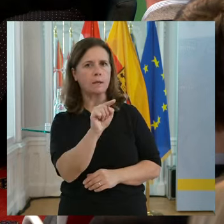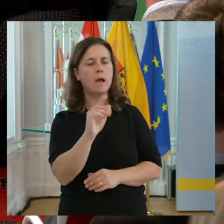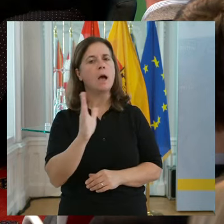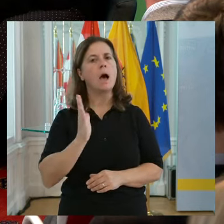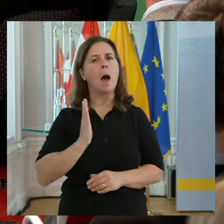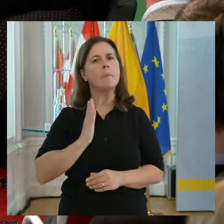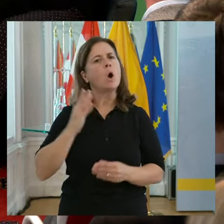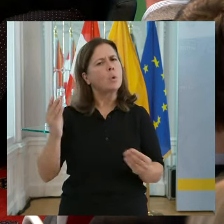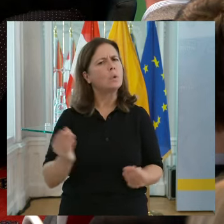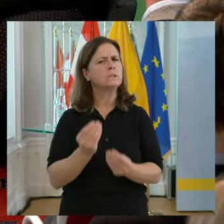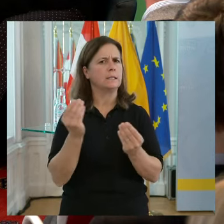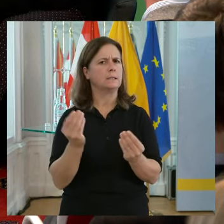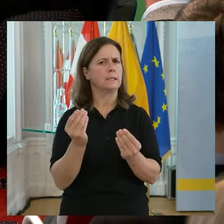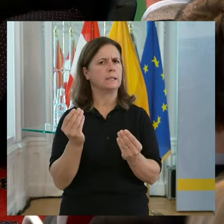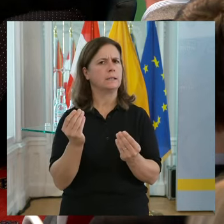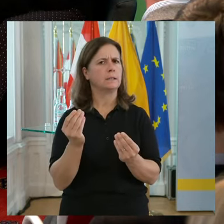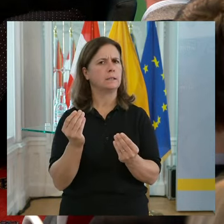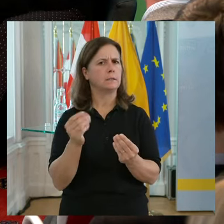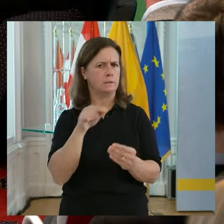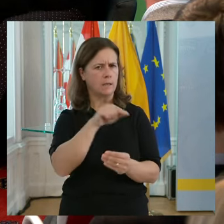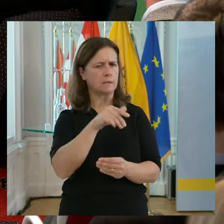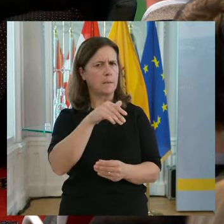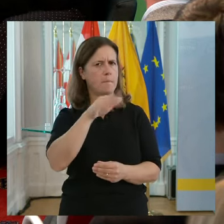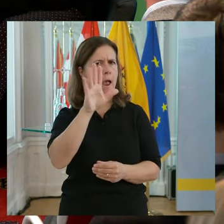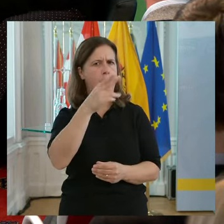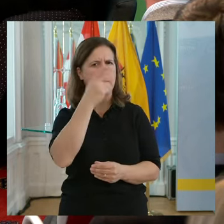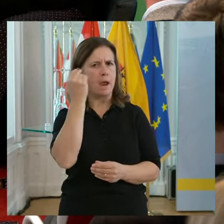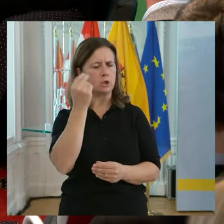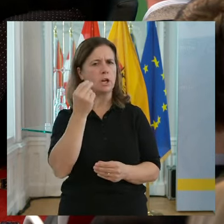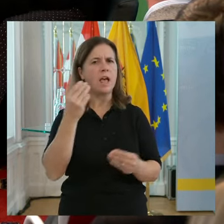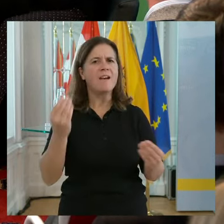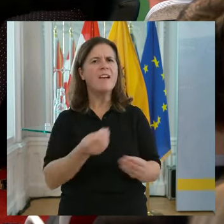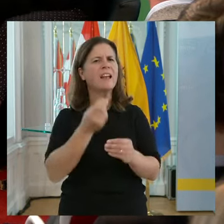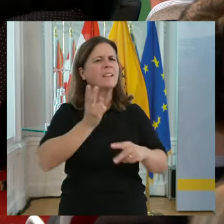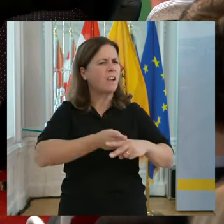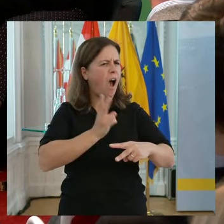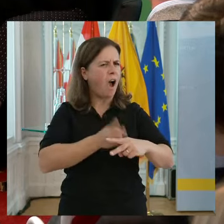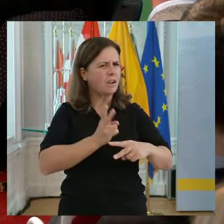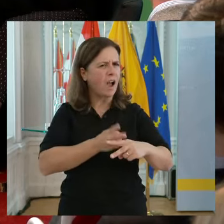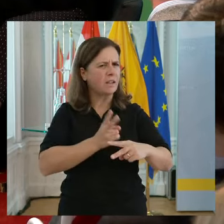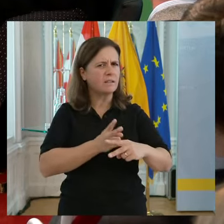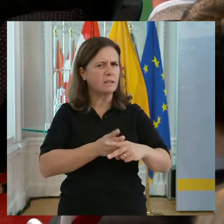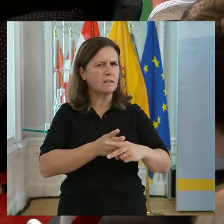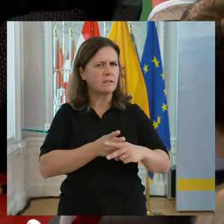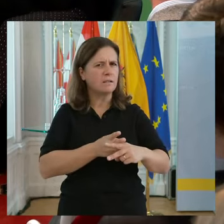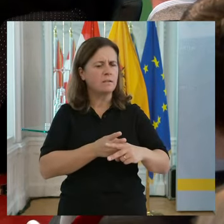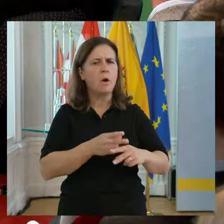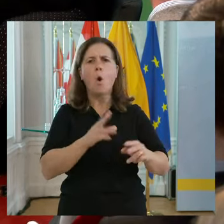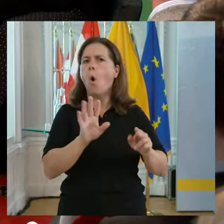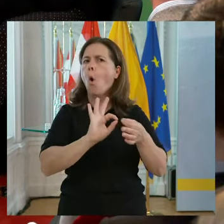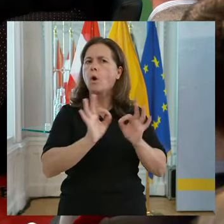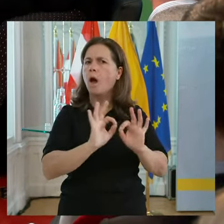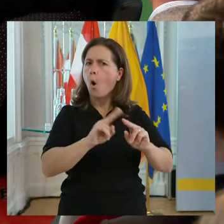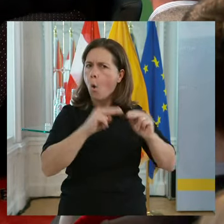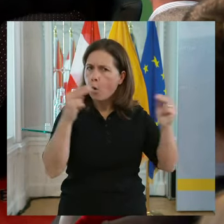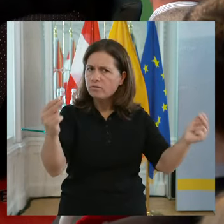grundsätzlich sind das meistens Menschen, die aufgrund einer Erkrankung, eines Unfalls,